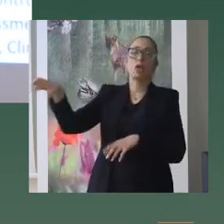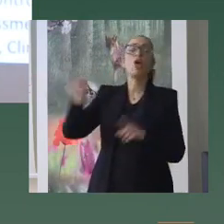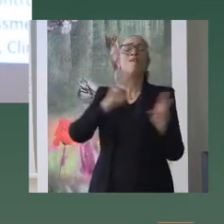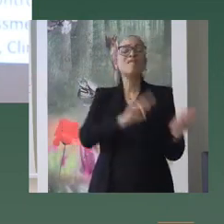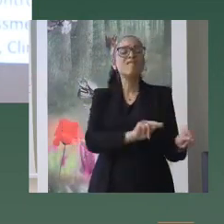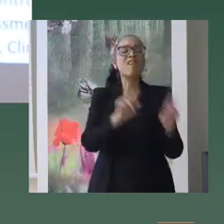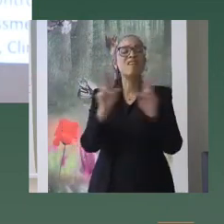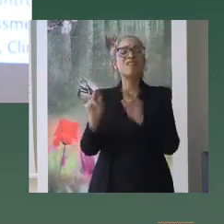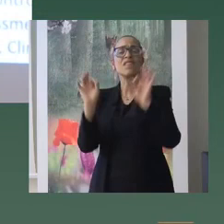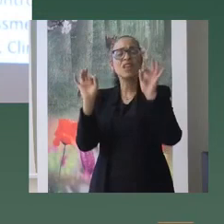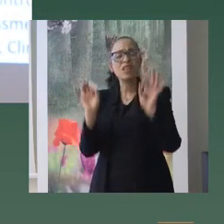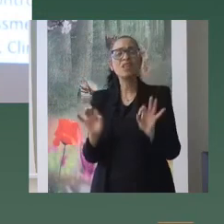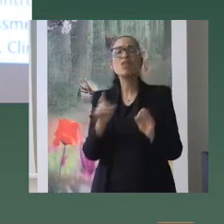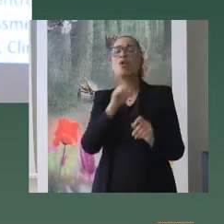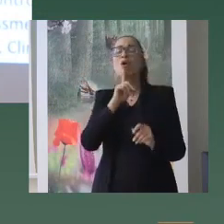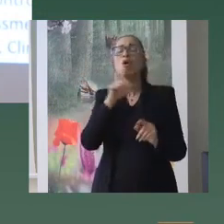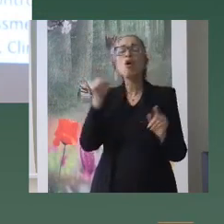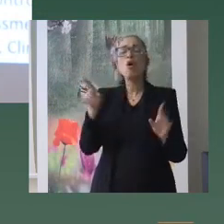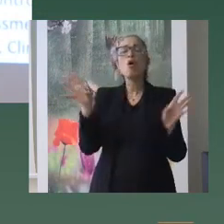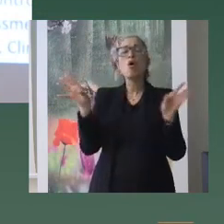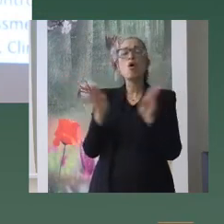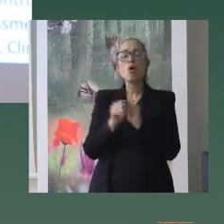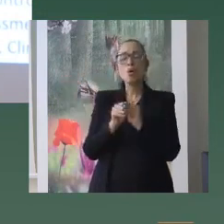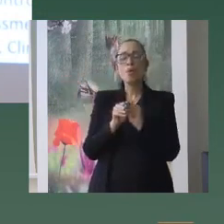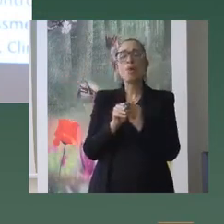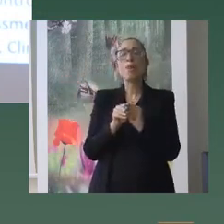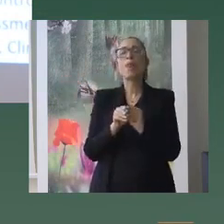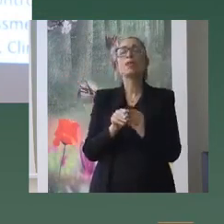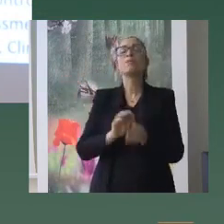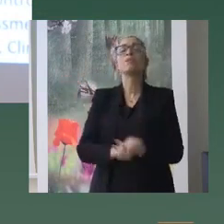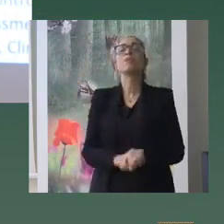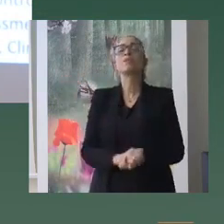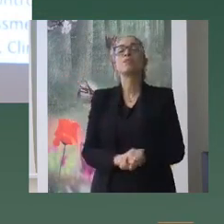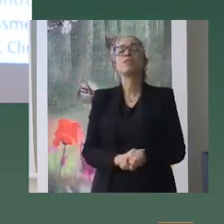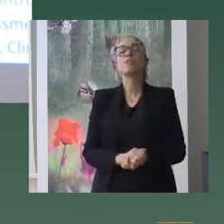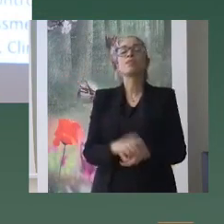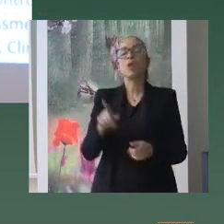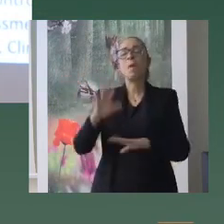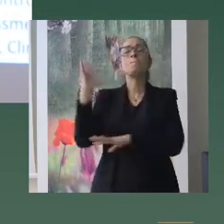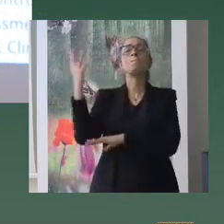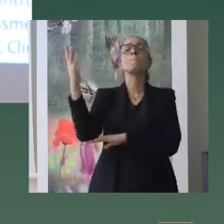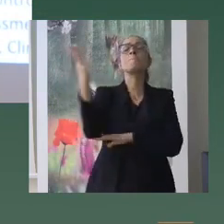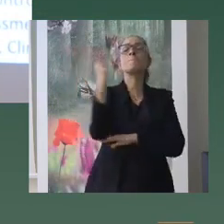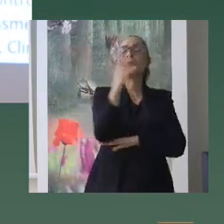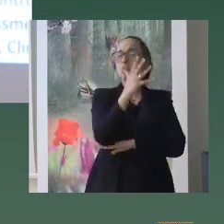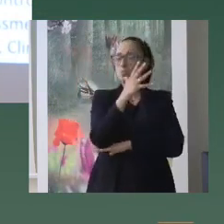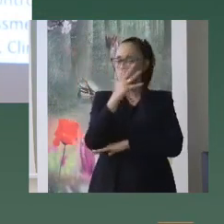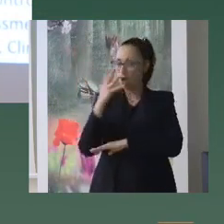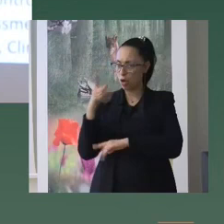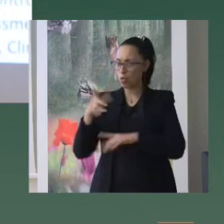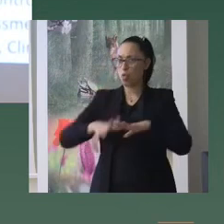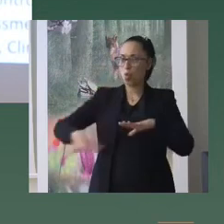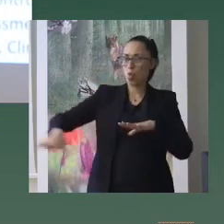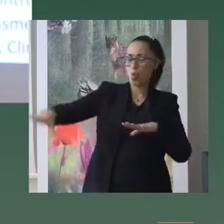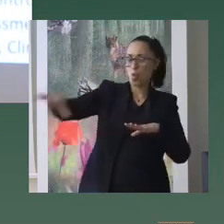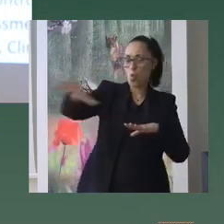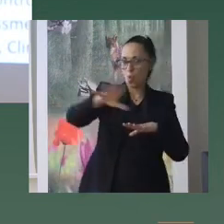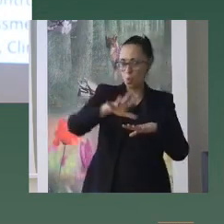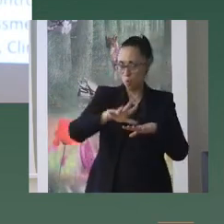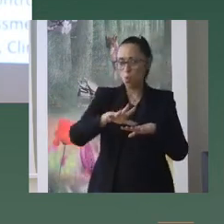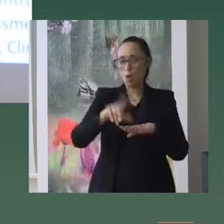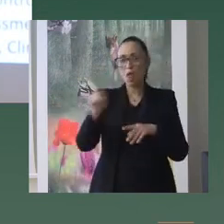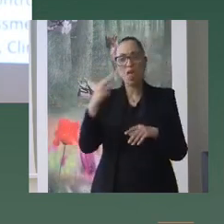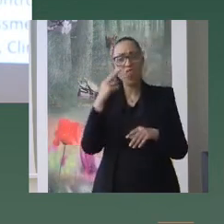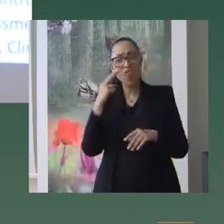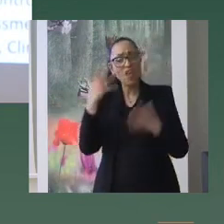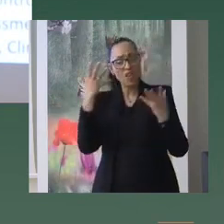ίδιο θα συμβεί, κατά την άποψή μου, και με το ελληνικό. Το ελληνικό, όταν θα τελειώσει, θα είναι ένα ωραίο πάρκο στο κομμάτι που θα είναι πάρκο, γιατί δεν θα είναι όλο,